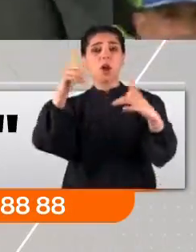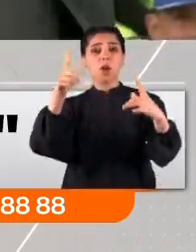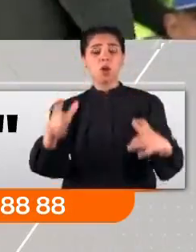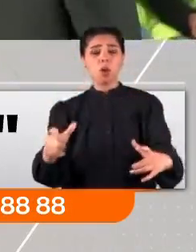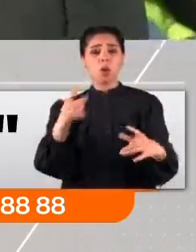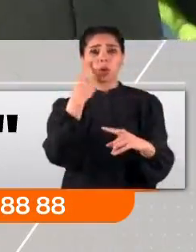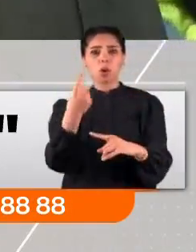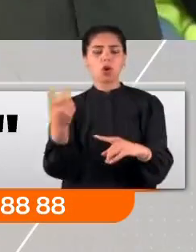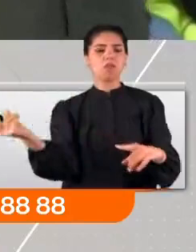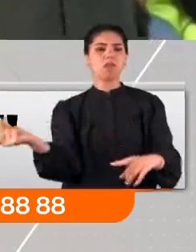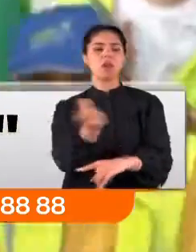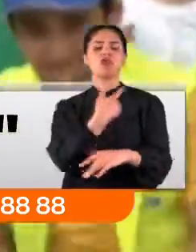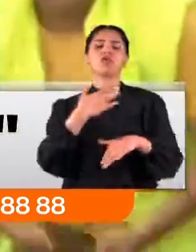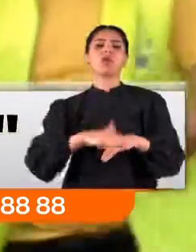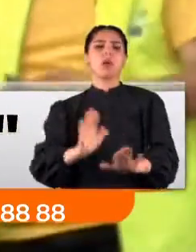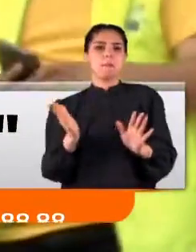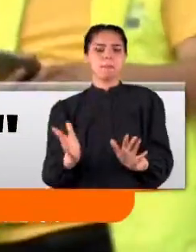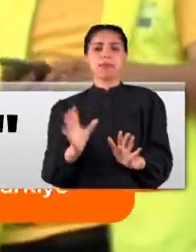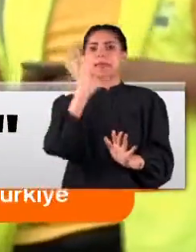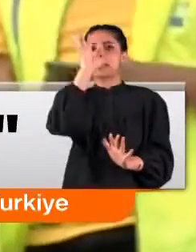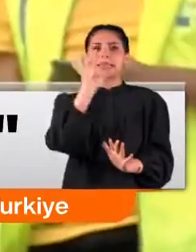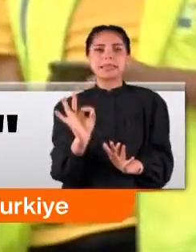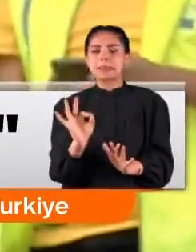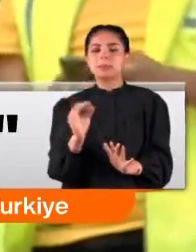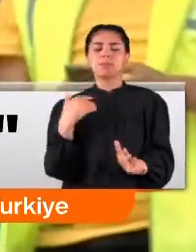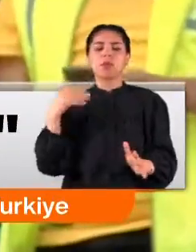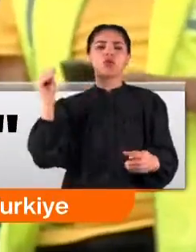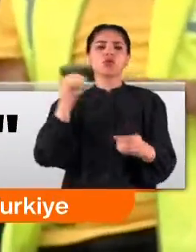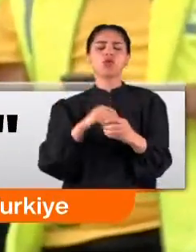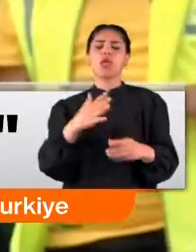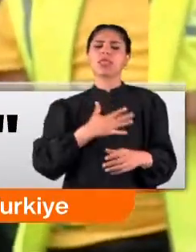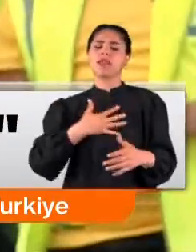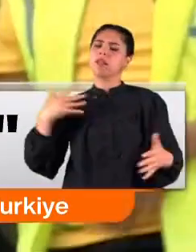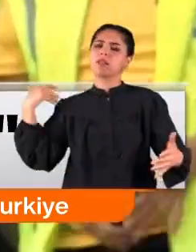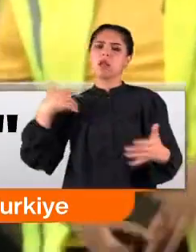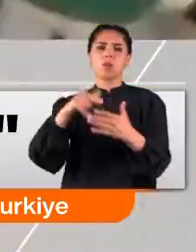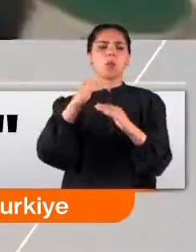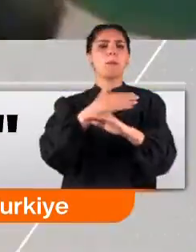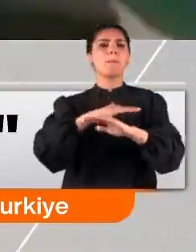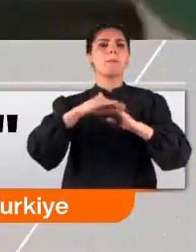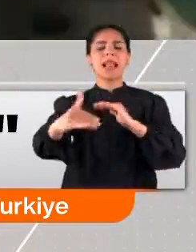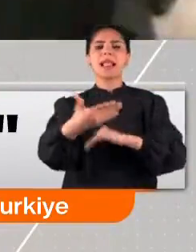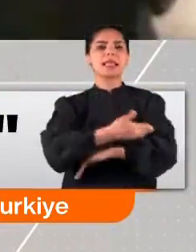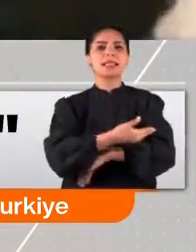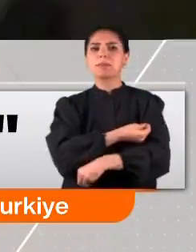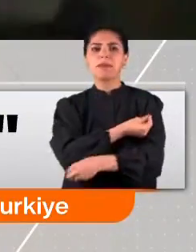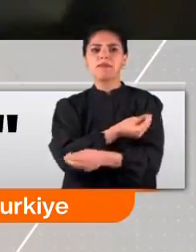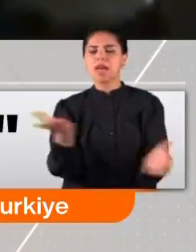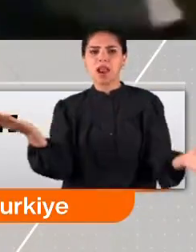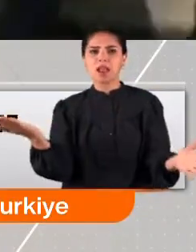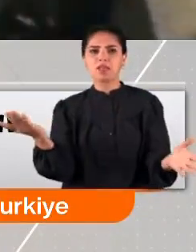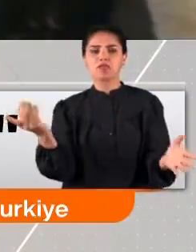namlularından kaçmamışız. Kimin son nefesine kadar bu millete hizmet